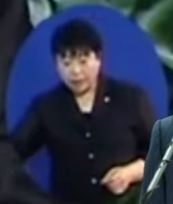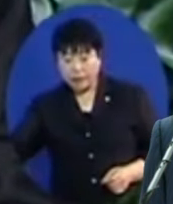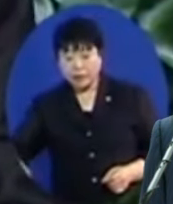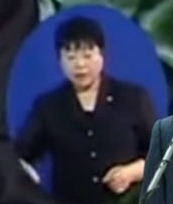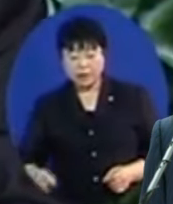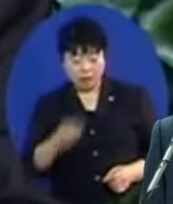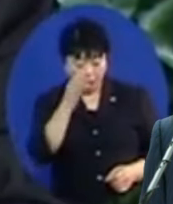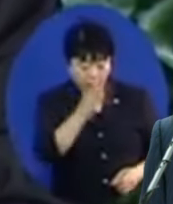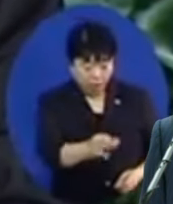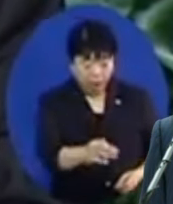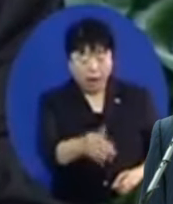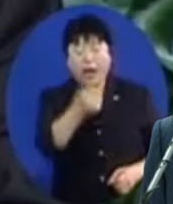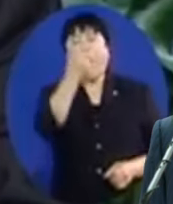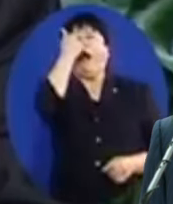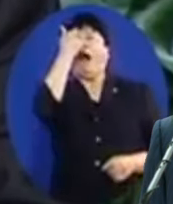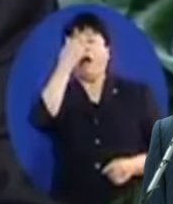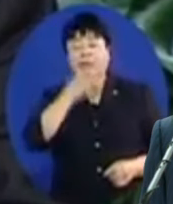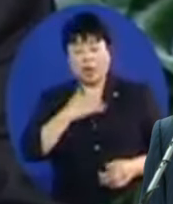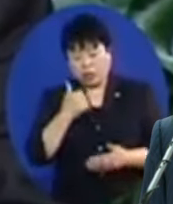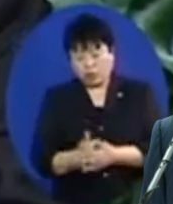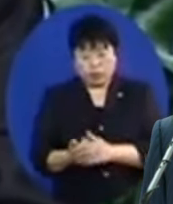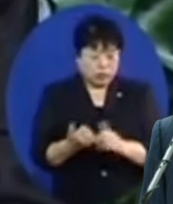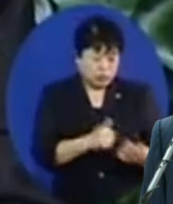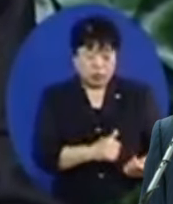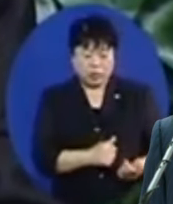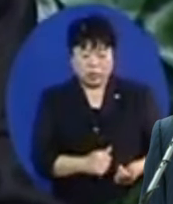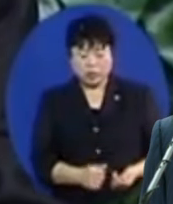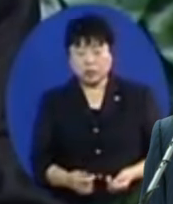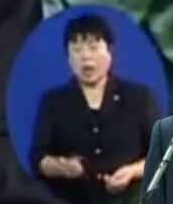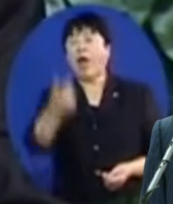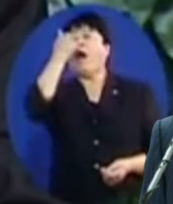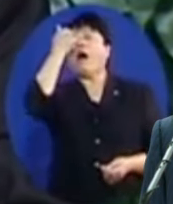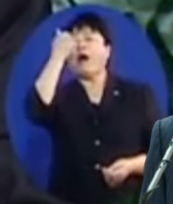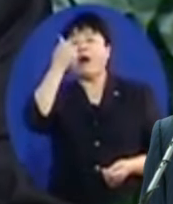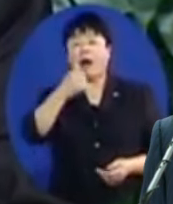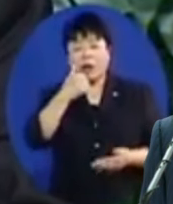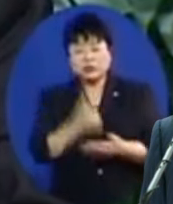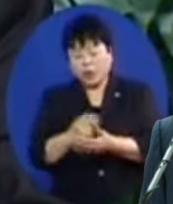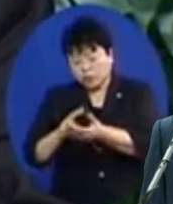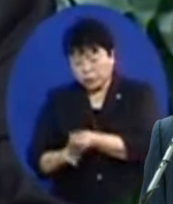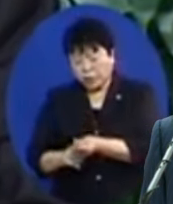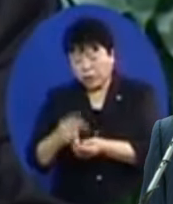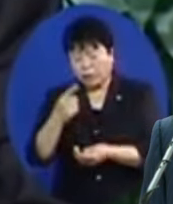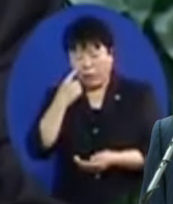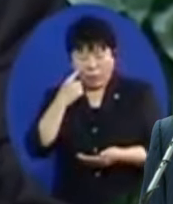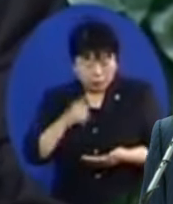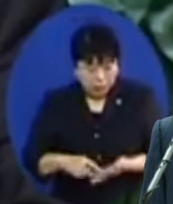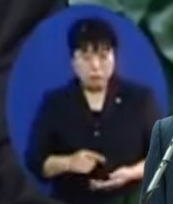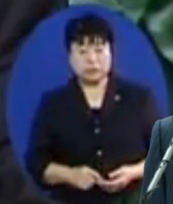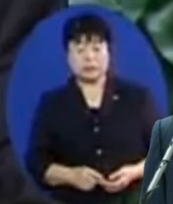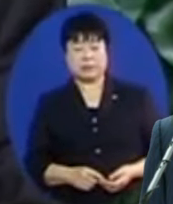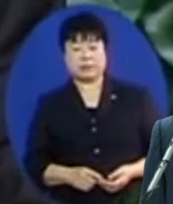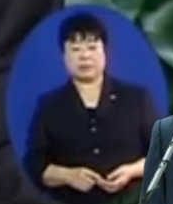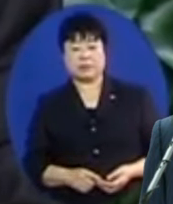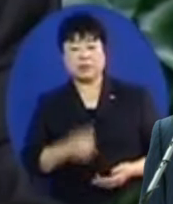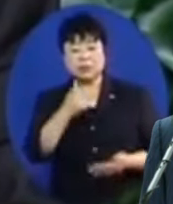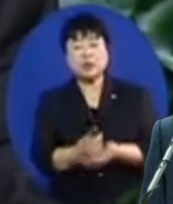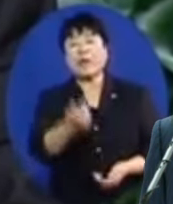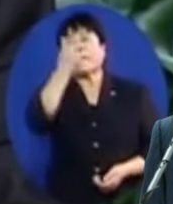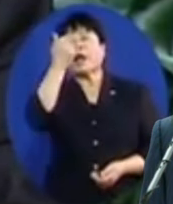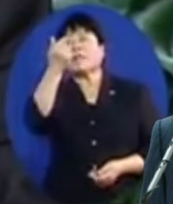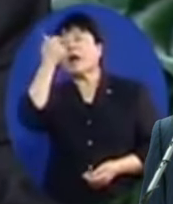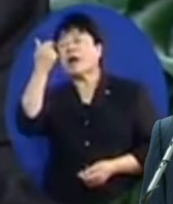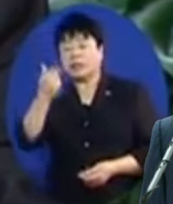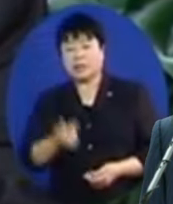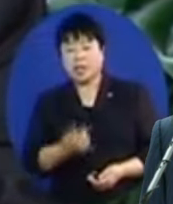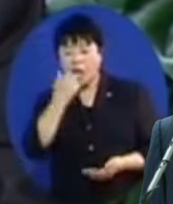건너보니까 아이고 나도 죽을 죄를 지었구나, 아이고 내 죄도 감추었는데 드러났구나. 자기의 죄가 드러나니까